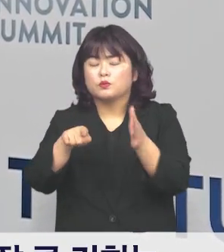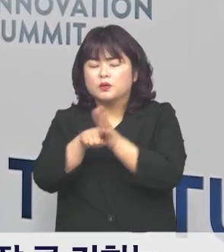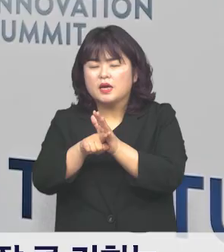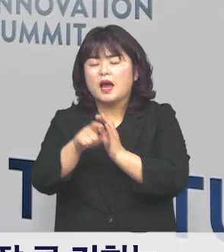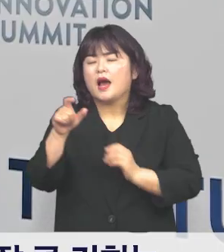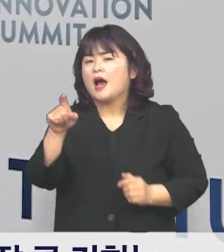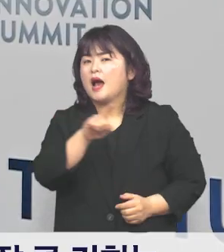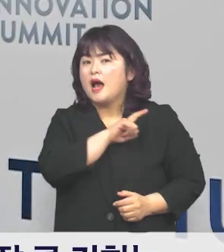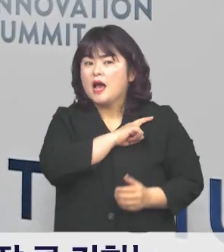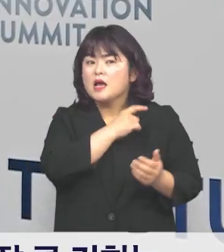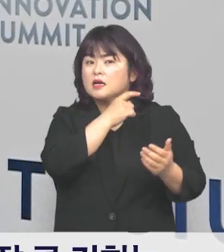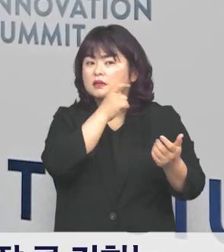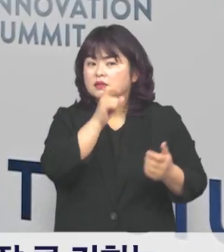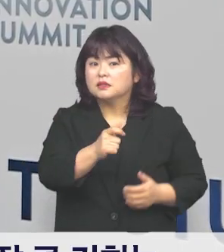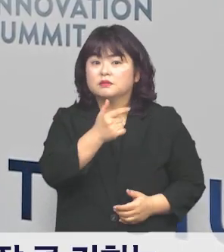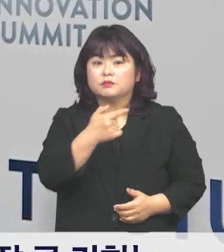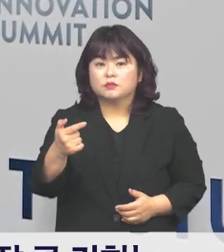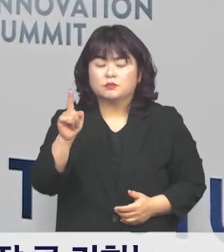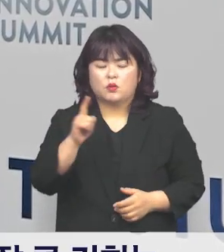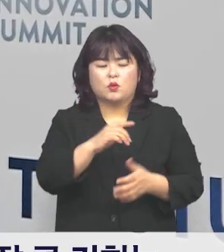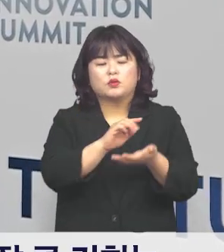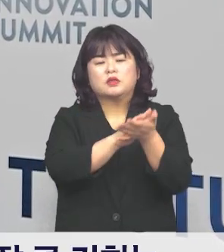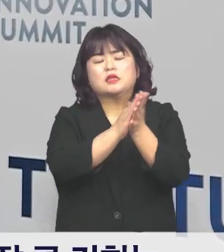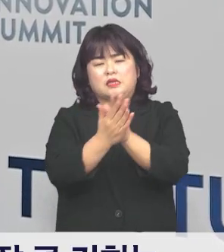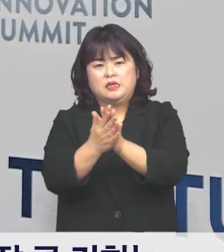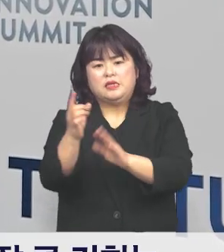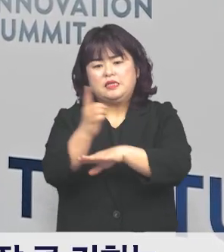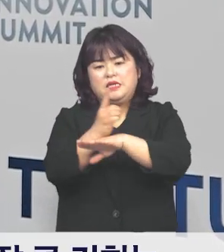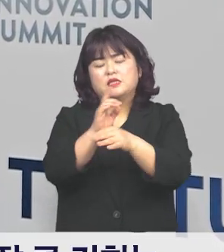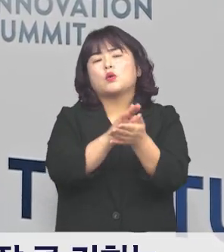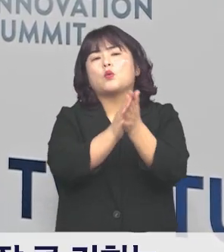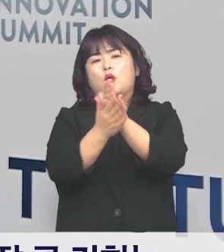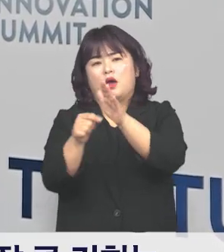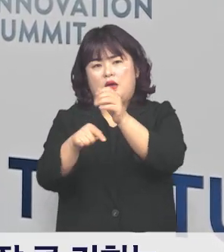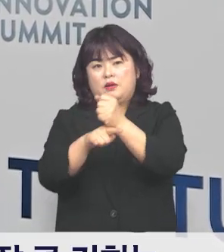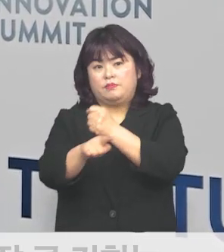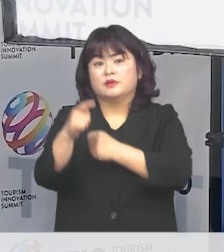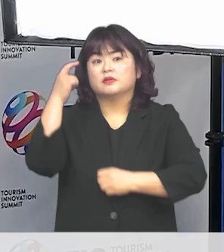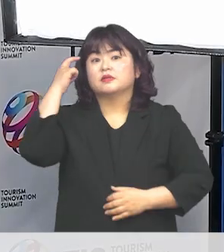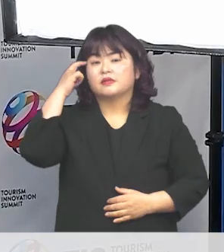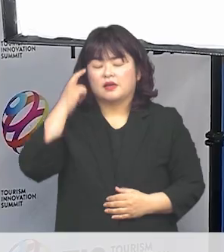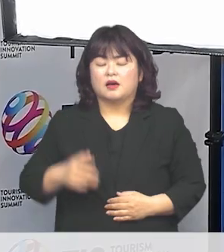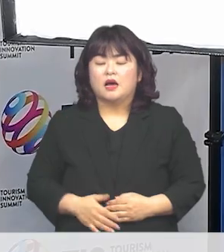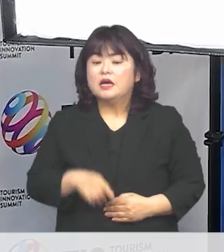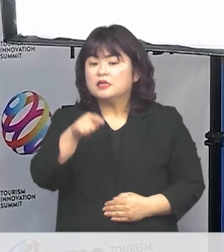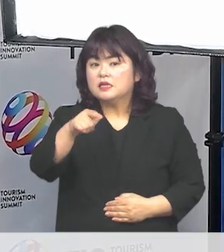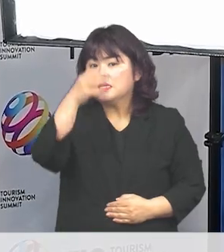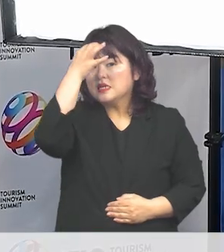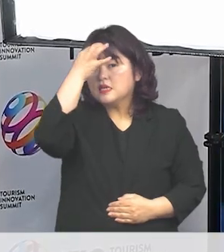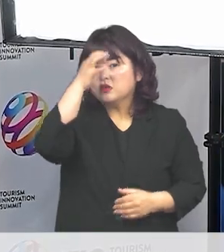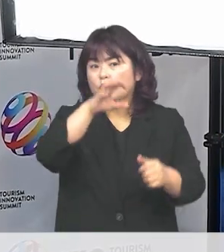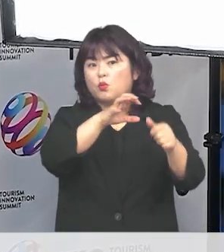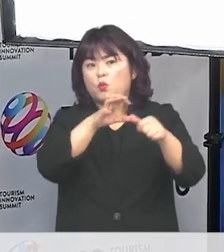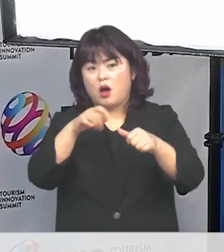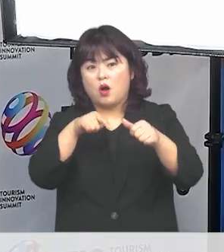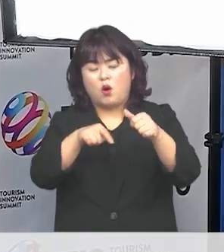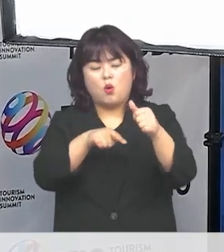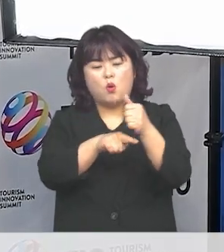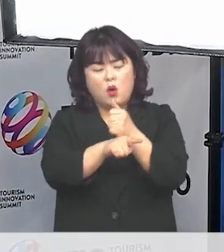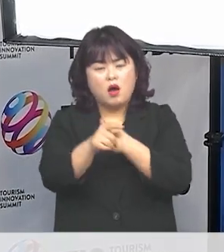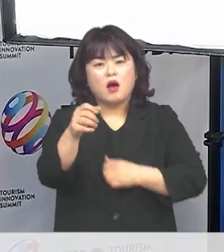있는 가장 큰 기회는 디지타이제이션이라고 생각합니다. 이런 디지털 기술을 활용하는